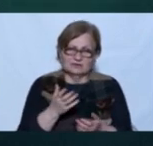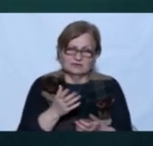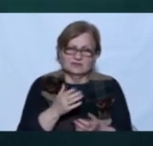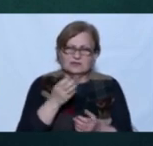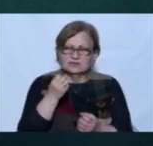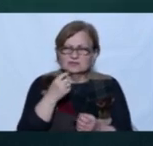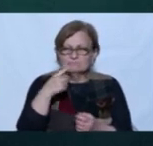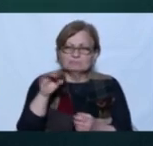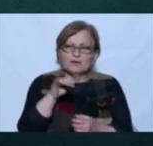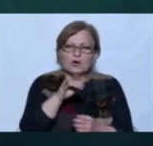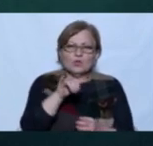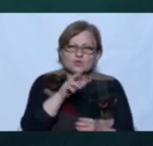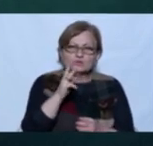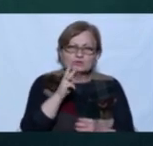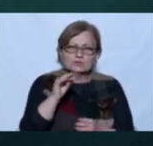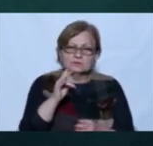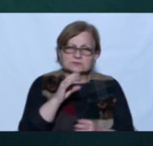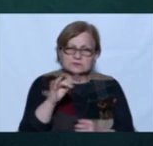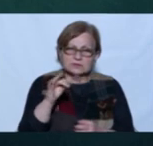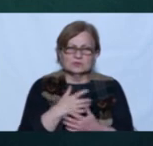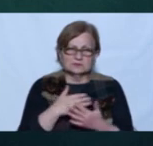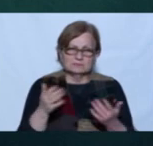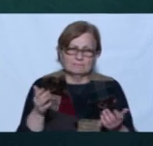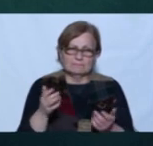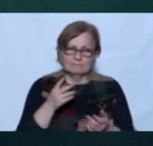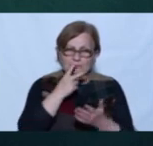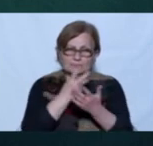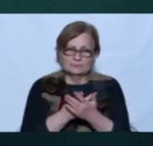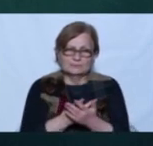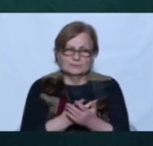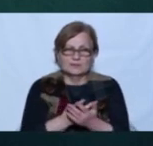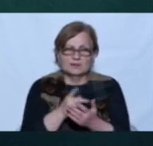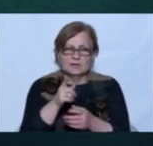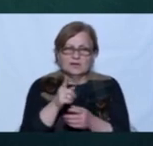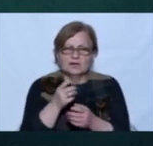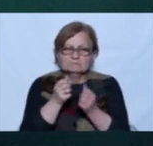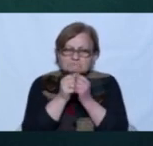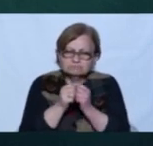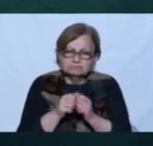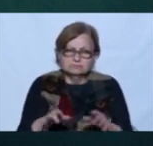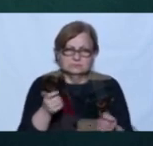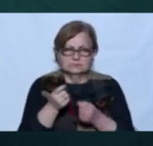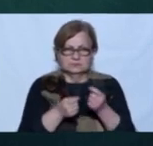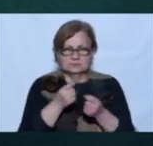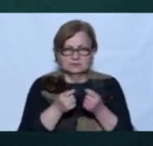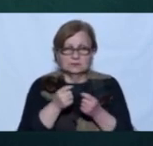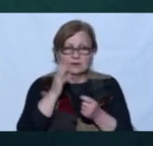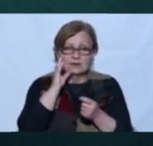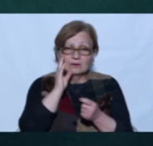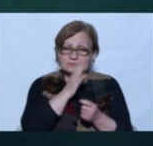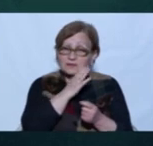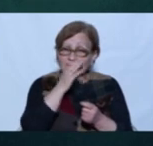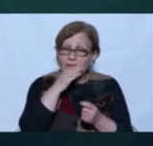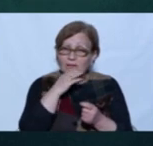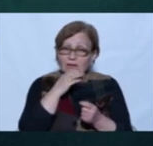სხვა, უშინსკის აზრი და ასე შემდეგ. აი ნახეთ, შლის ისევ მსჯელობას, ამიტომ როცა დედმამა თავის